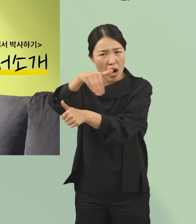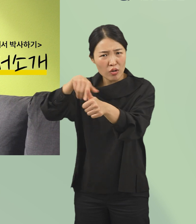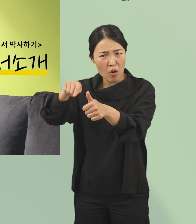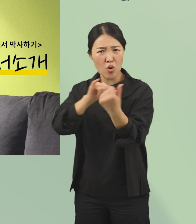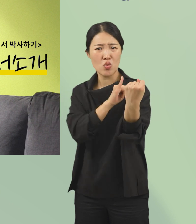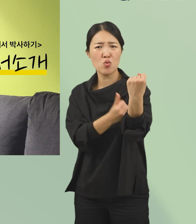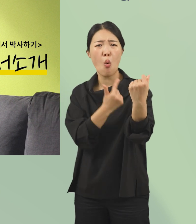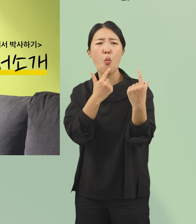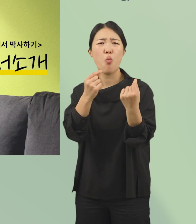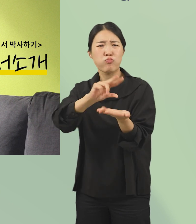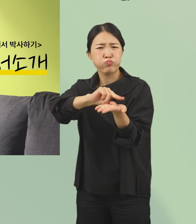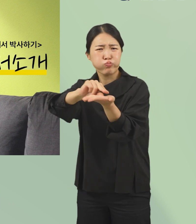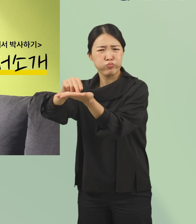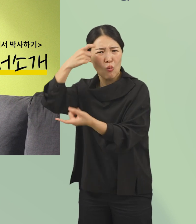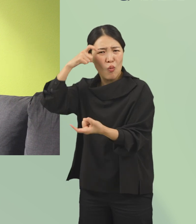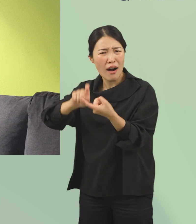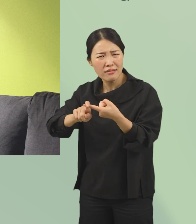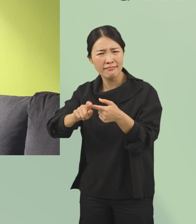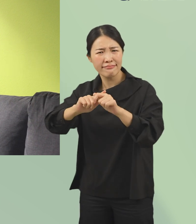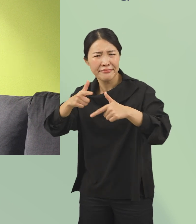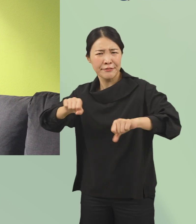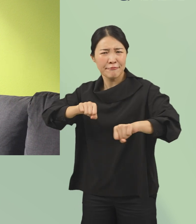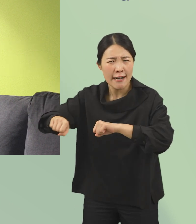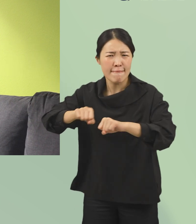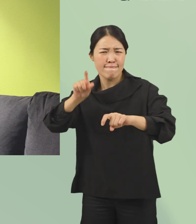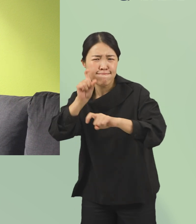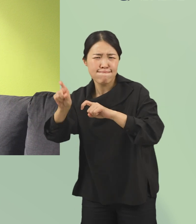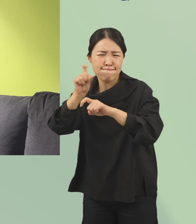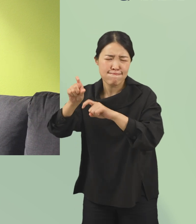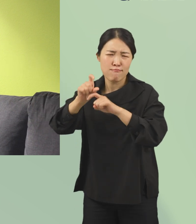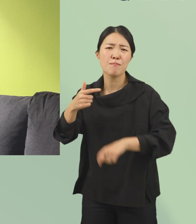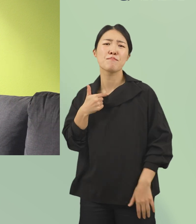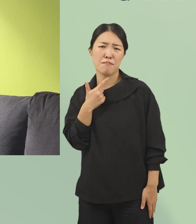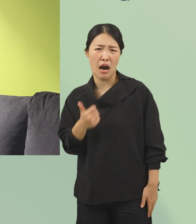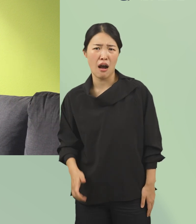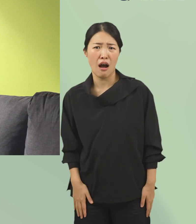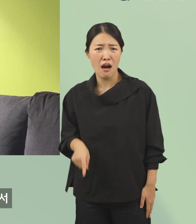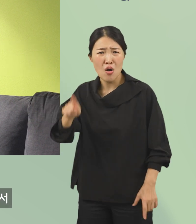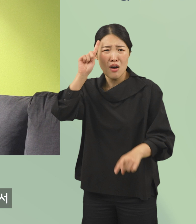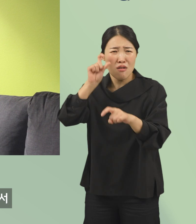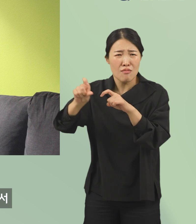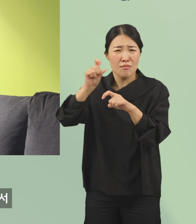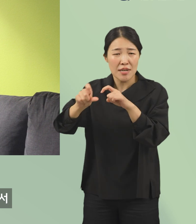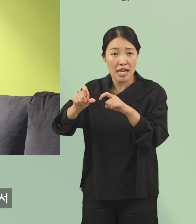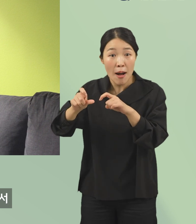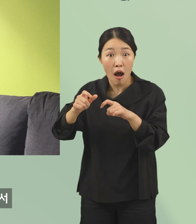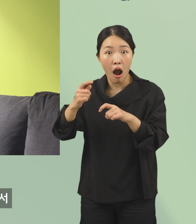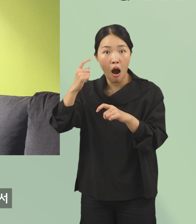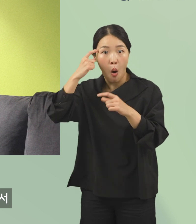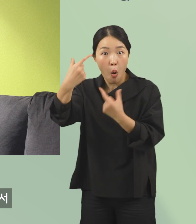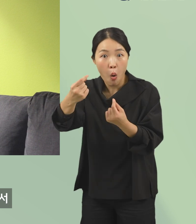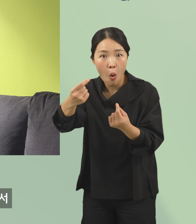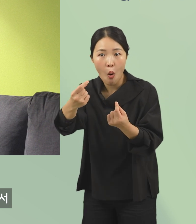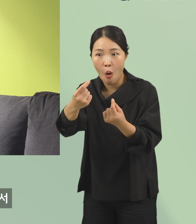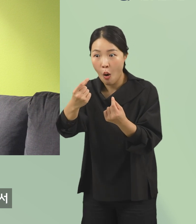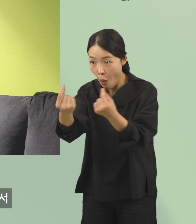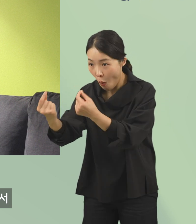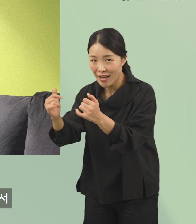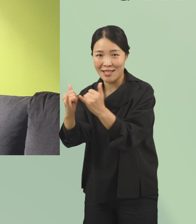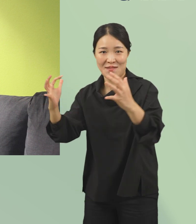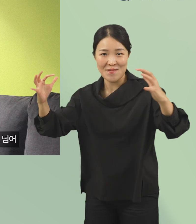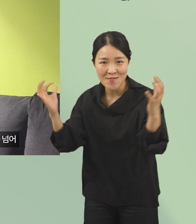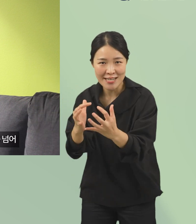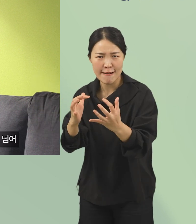인권 같은 것들의 문제에 관심을 가지고 이런저런 활동과 그런 고민들을 해왔는데, 그런 고민들을 좀 같이 공유했던 사람들을 같이